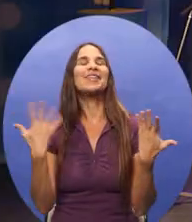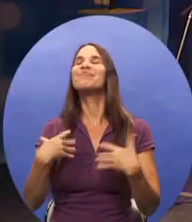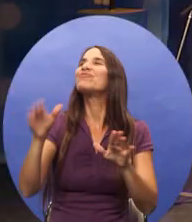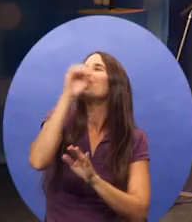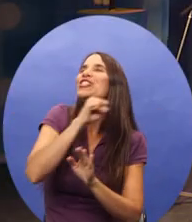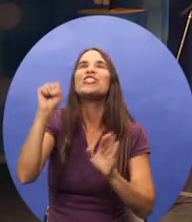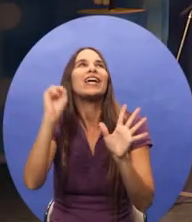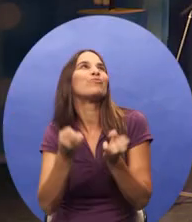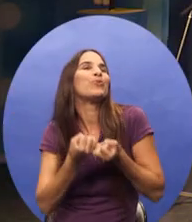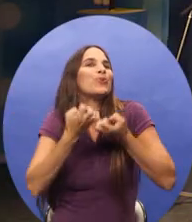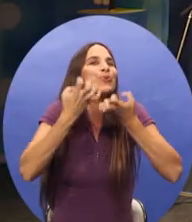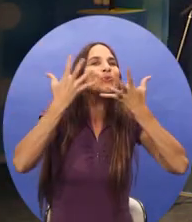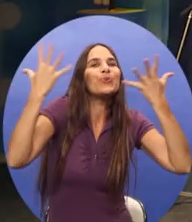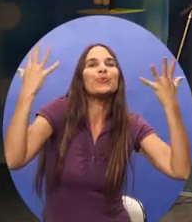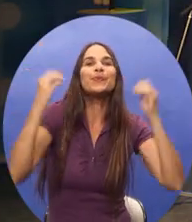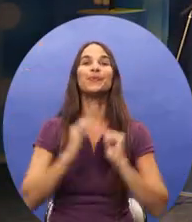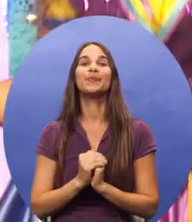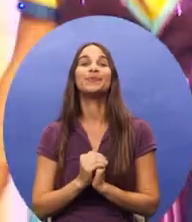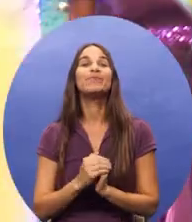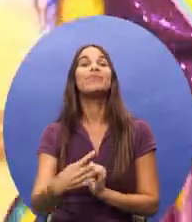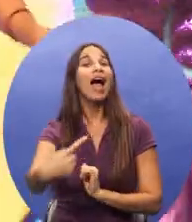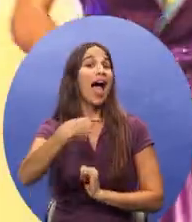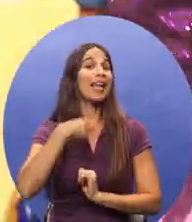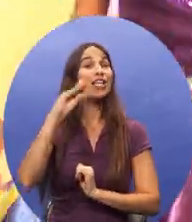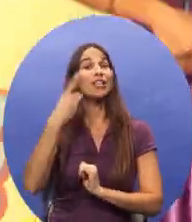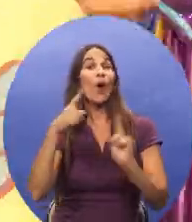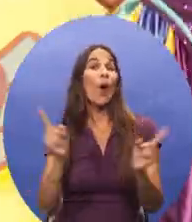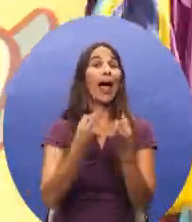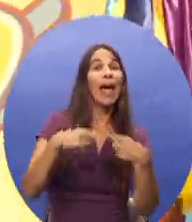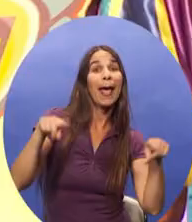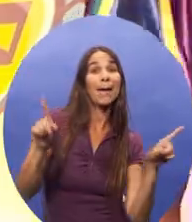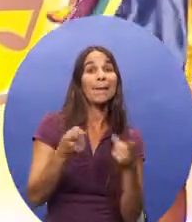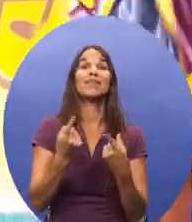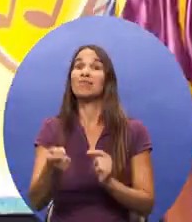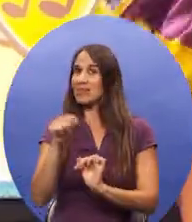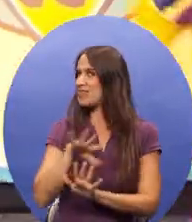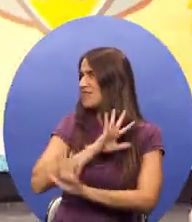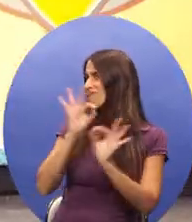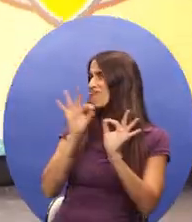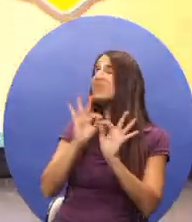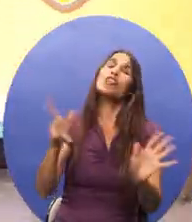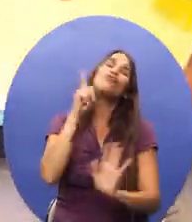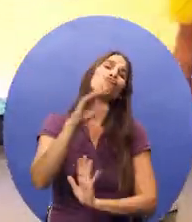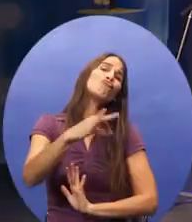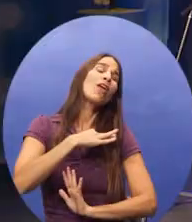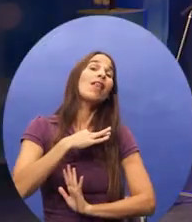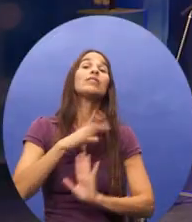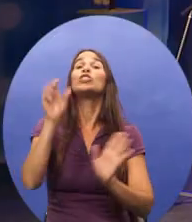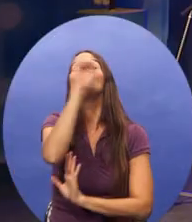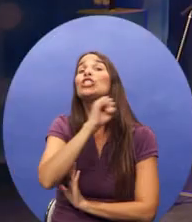החיים, והשירים עולים. אני דרורמי, זה הכל וזהו